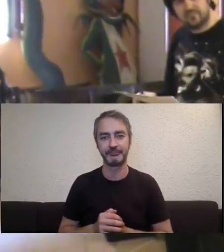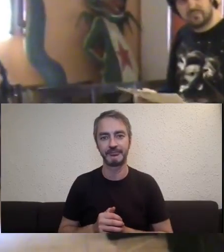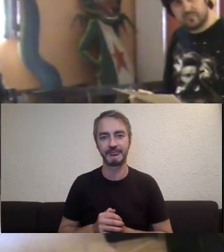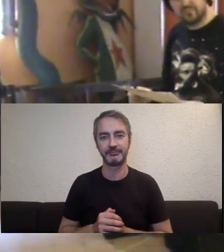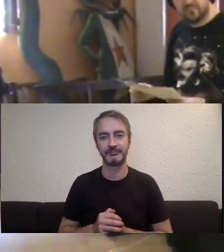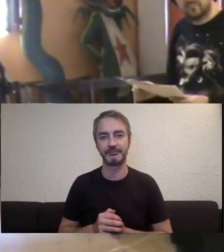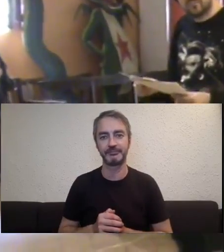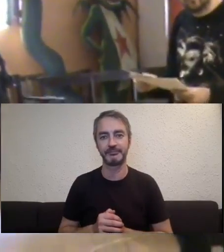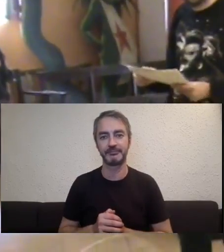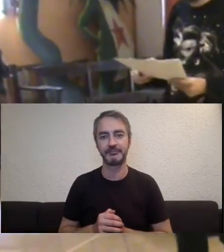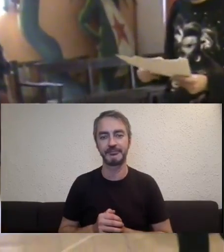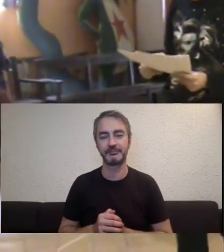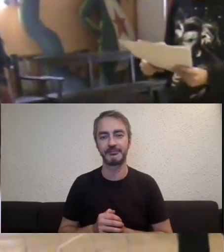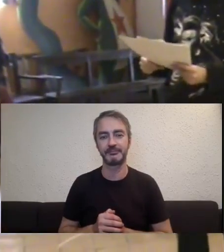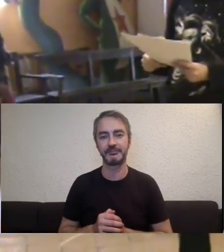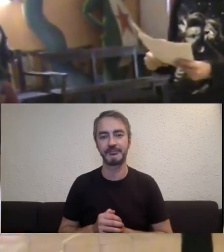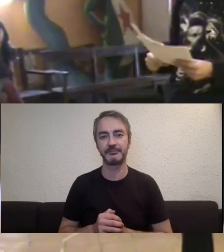una primera volta de...